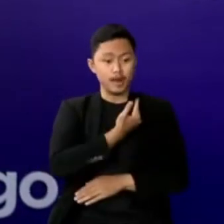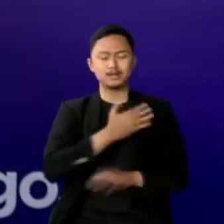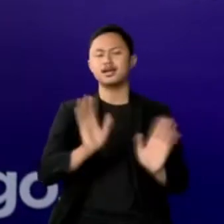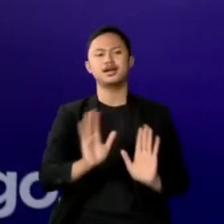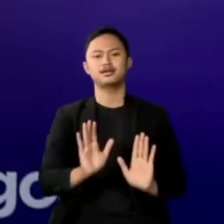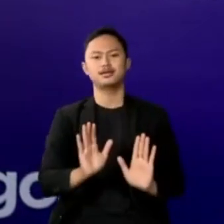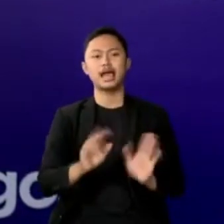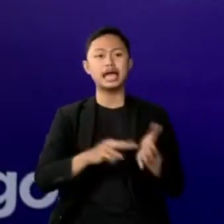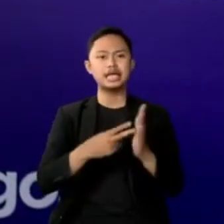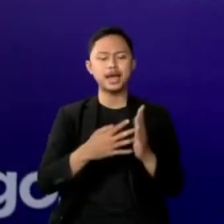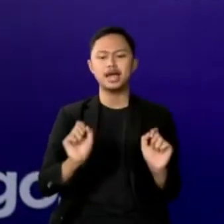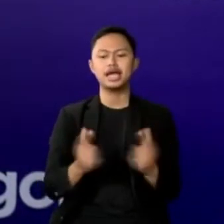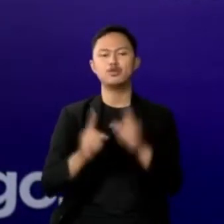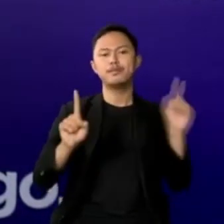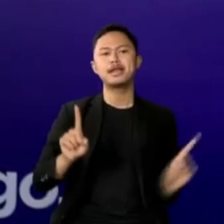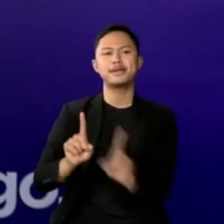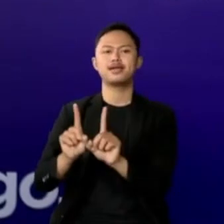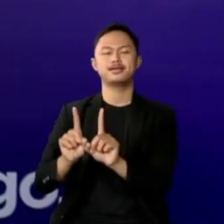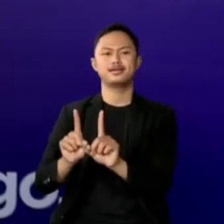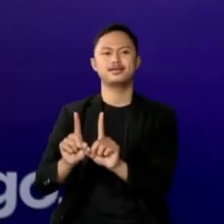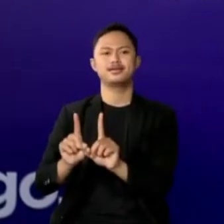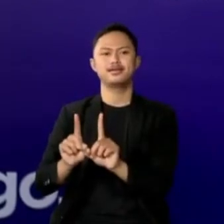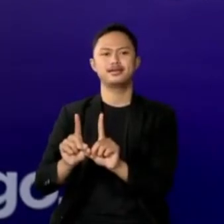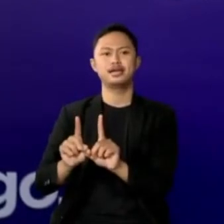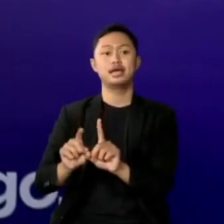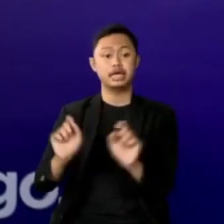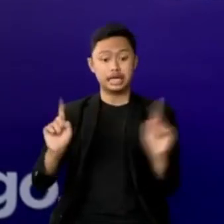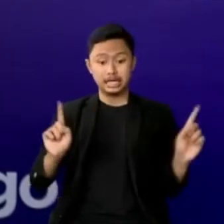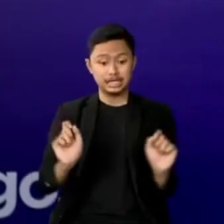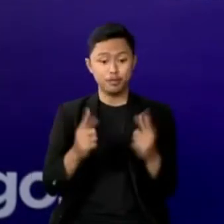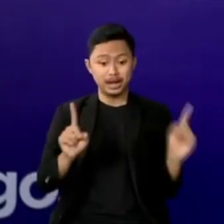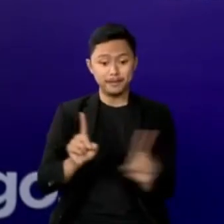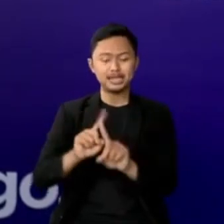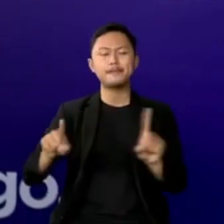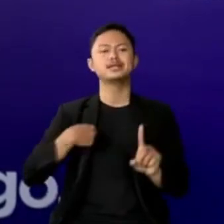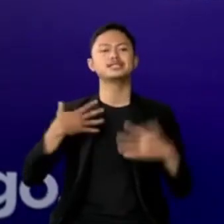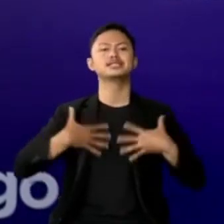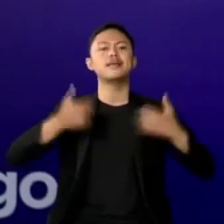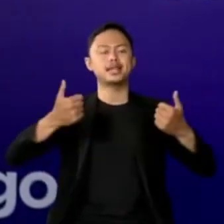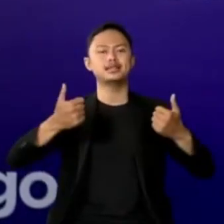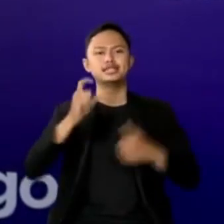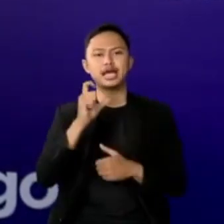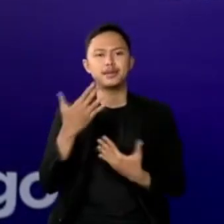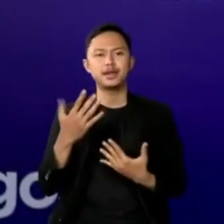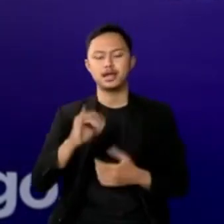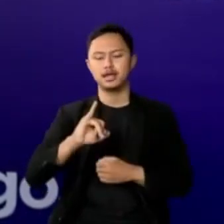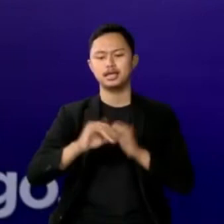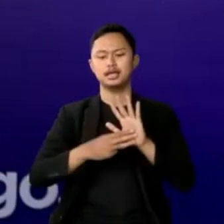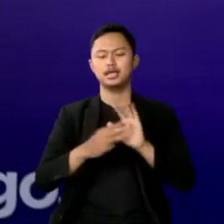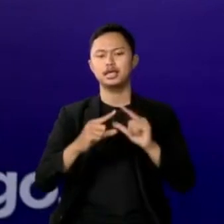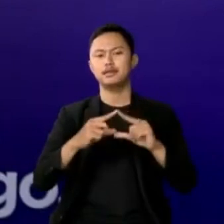situ Namanya hidup berdampingan dengan virusnya tapi kita selamat Nah maka dari itu caranya apa Iman